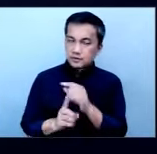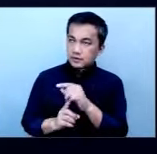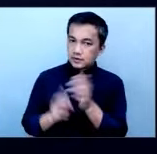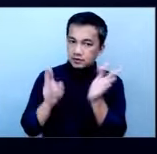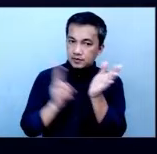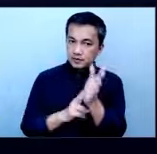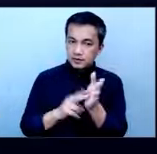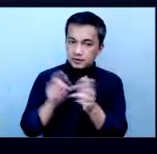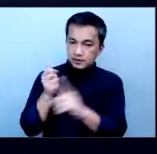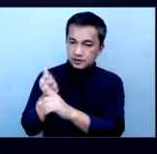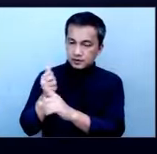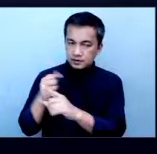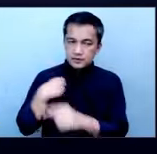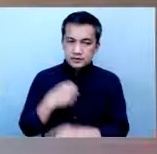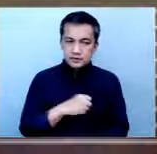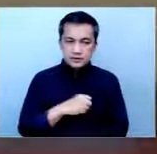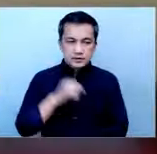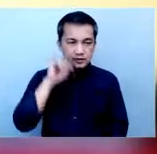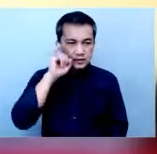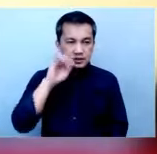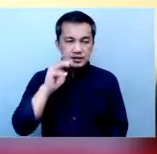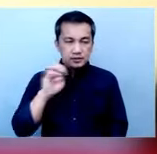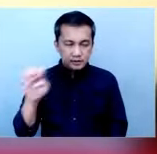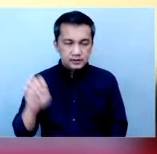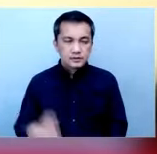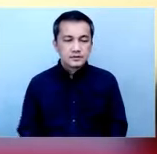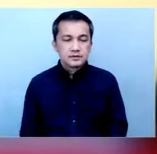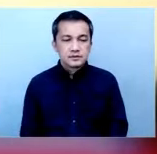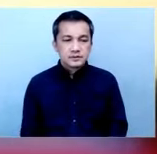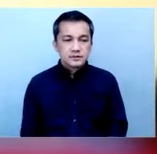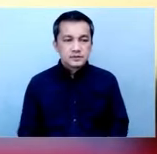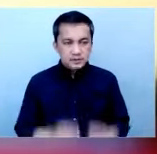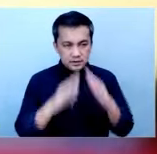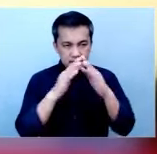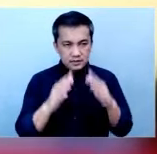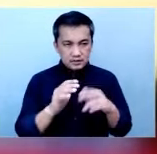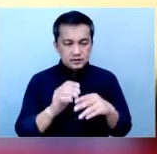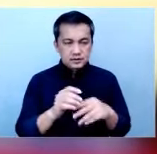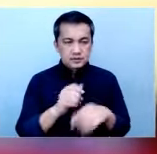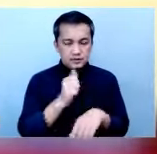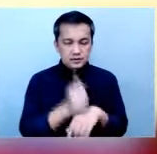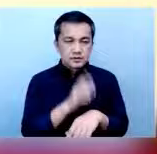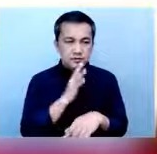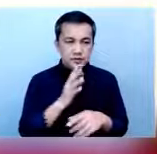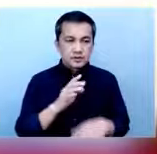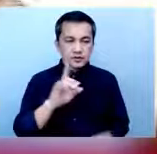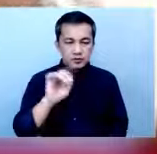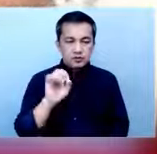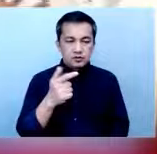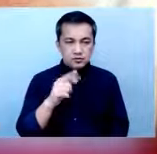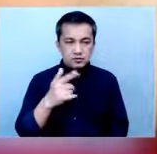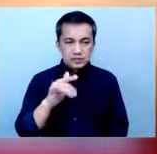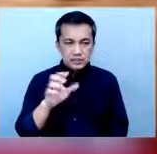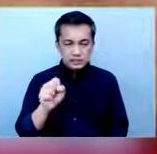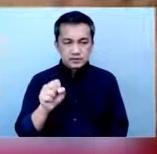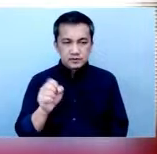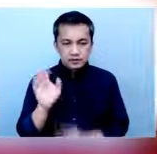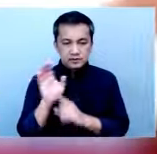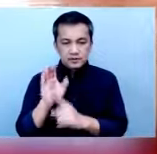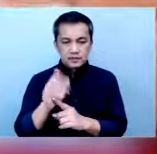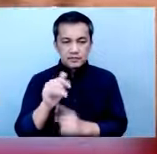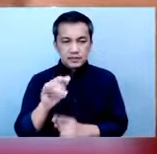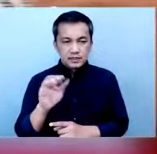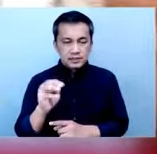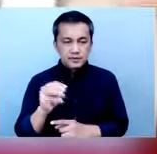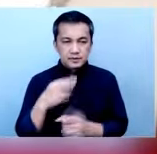pirmado mismo ni Senator Aimee Marcos. Pati si House Senior Deputy Speaker Dong Gonzales Jr. ipinakita ang bicameral